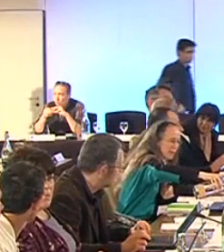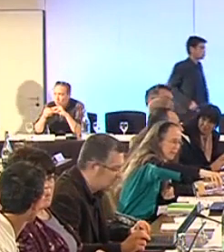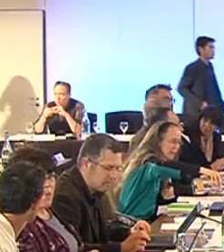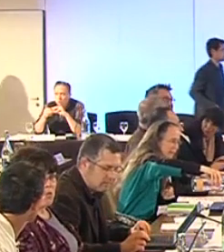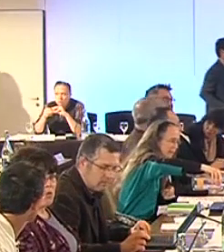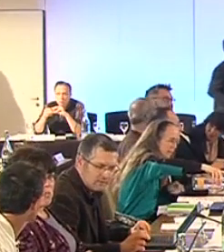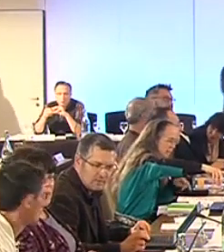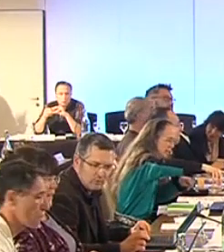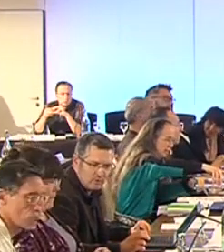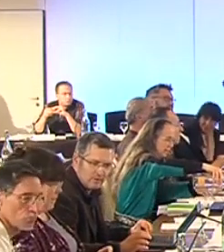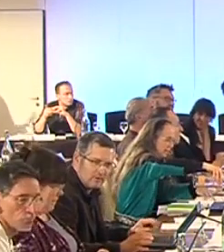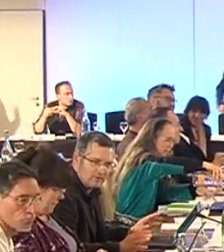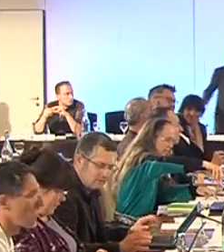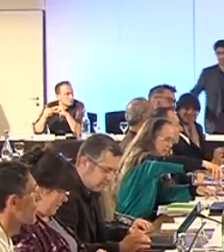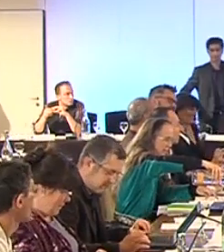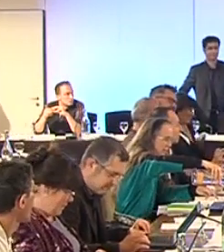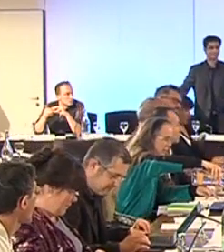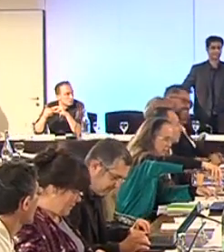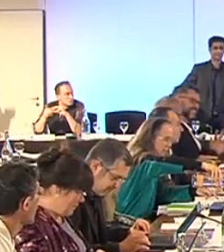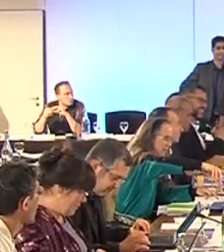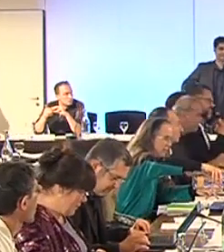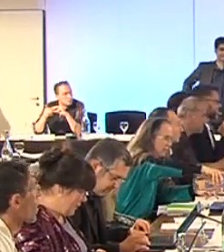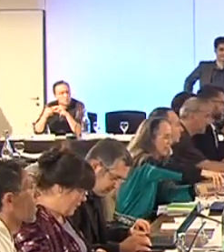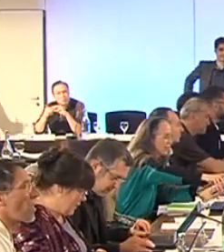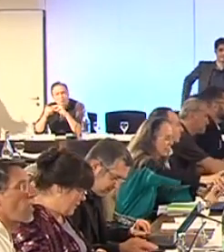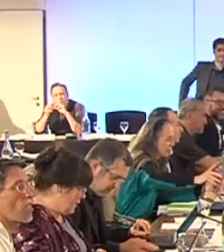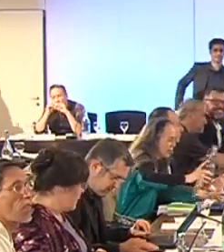alors est-ce que tout le monde a repris sa place ou à peu